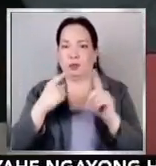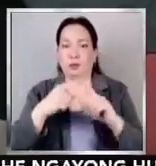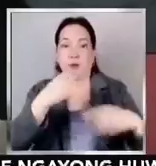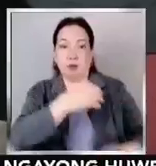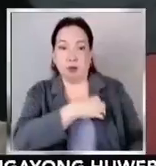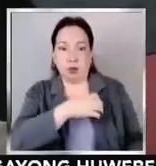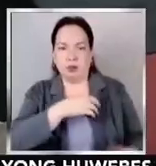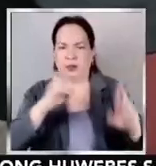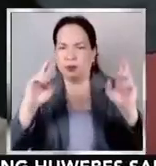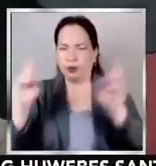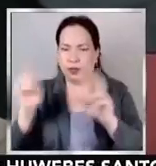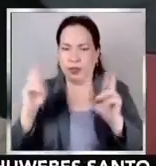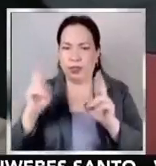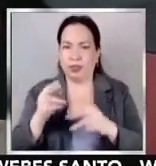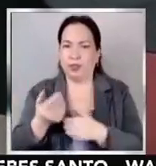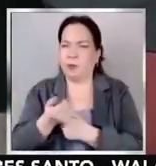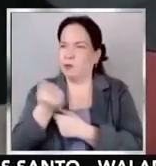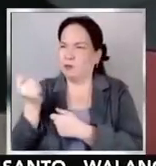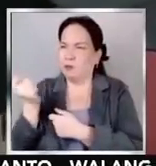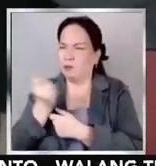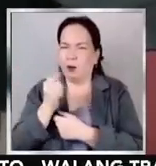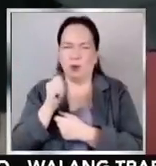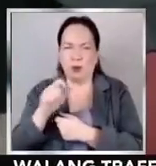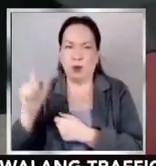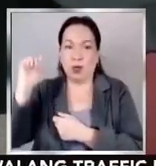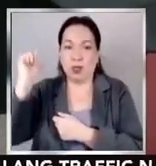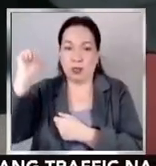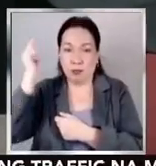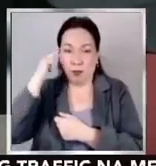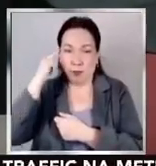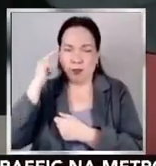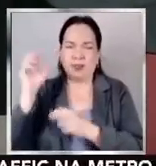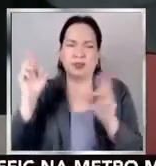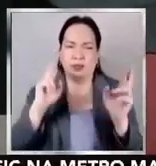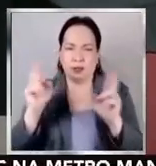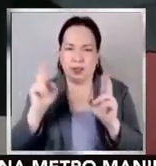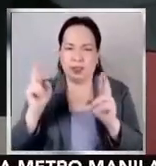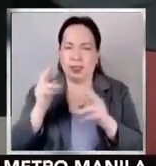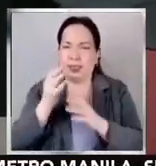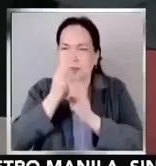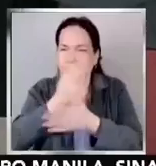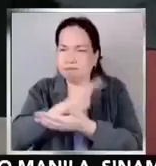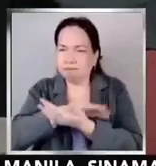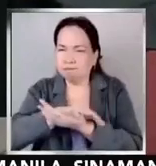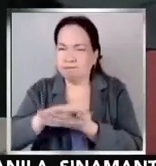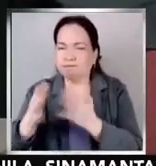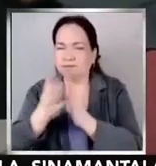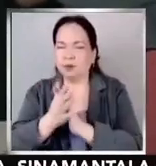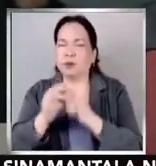bumbero at yung lokal na pamahalaan para nga matiyak ang kayusan. Isang mapagpalang Huwebes Santo sa iyo,